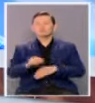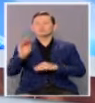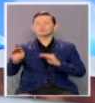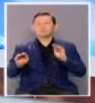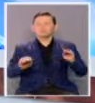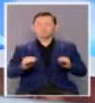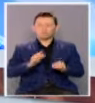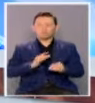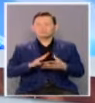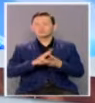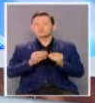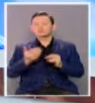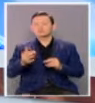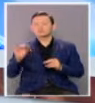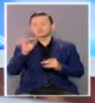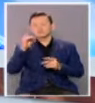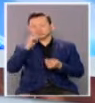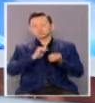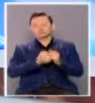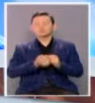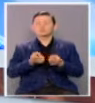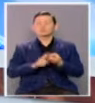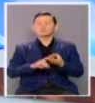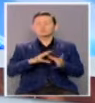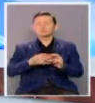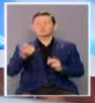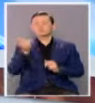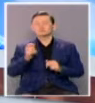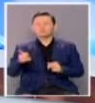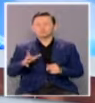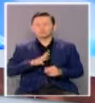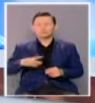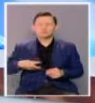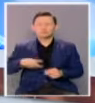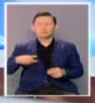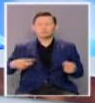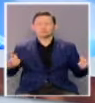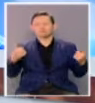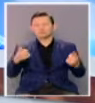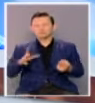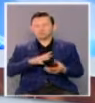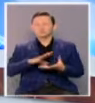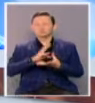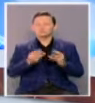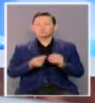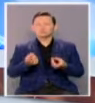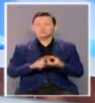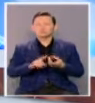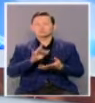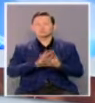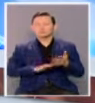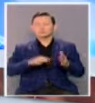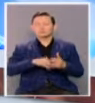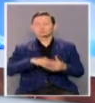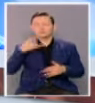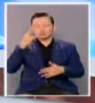берілді. Артында ізгілікті із қалдырған тұлғалар сұм соғыста қайталанбас ерліктің үлгесін көрсетіп, кейін өңірдің